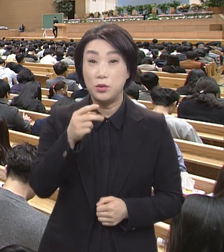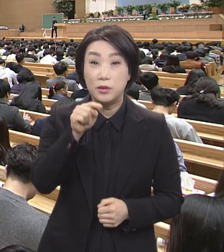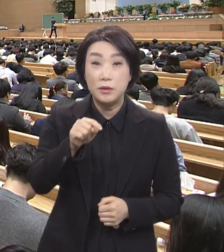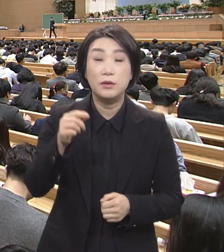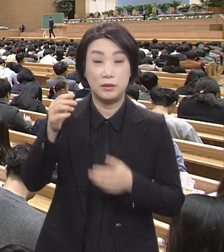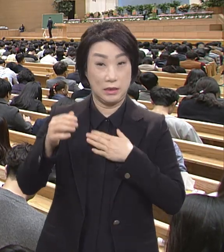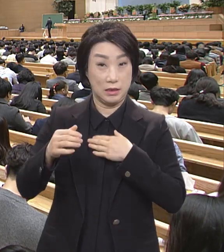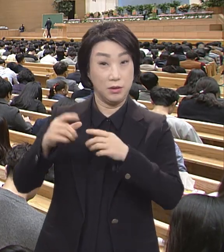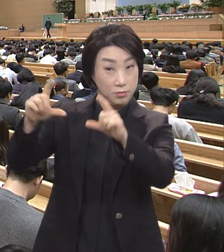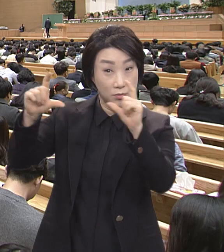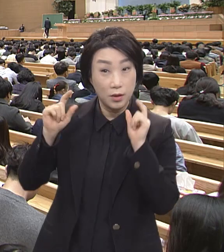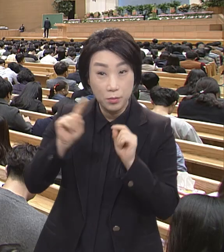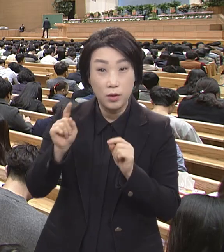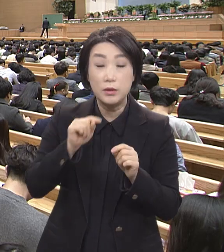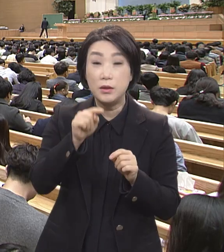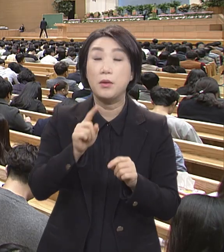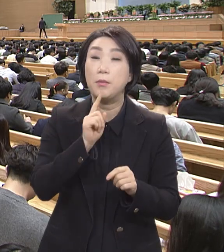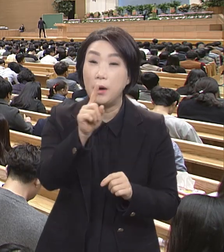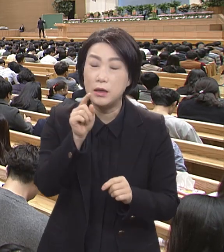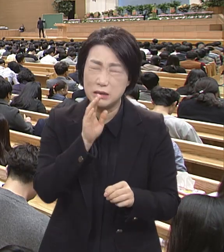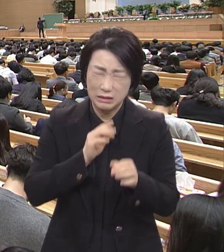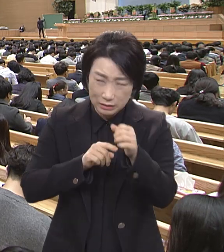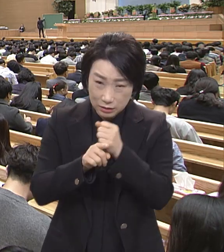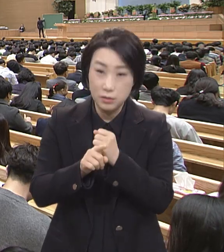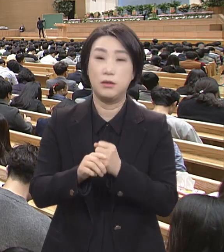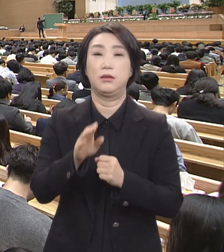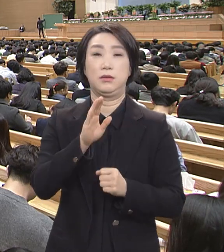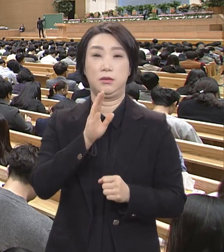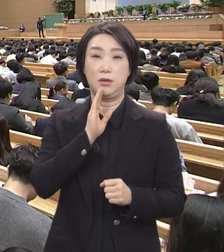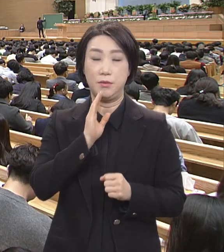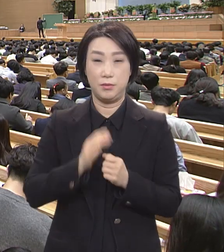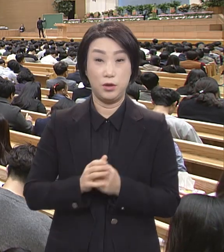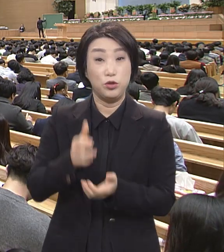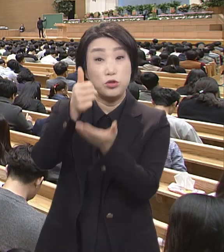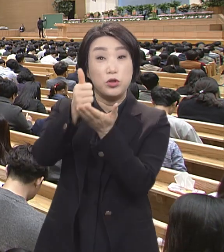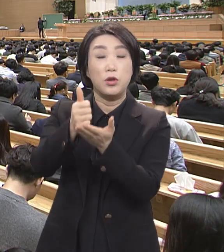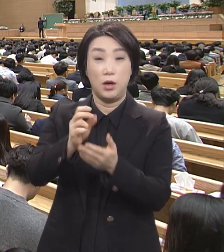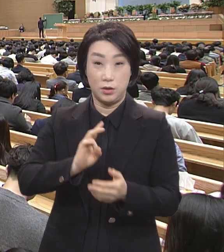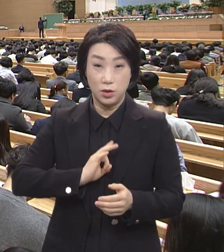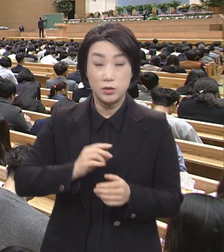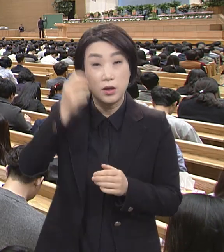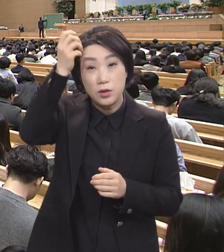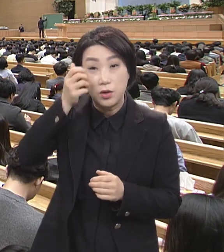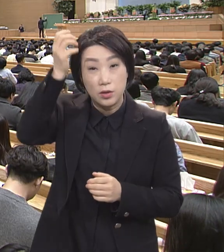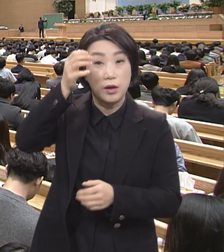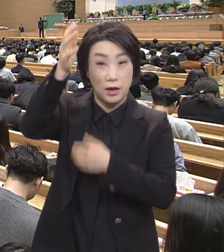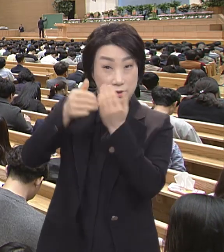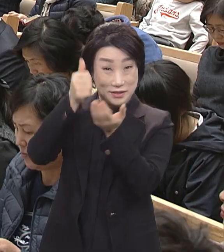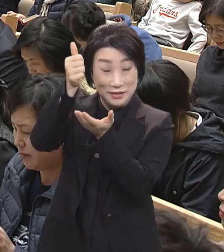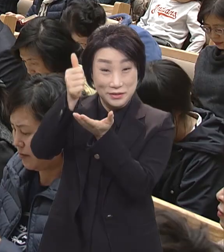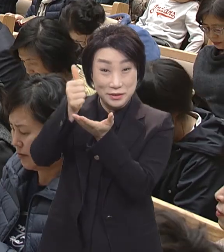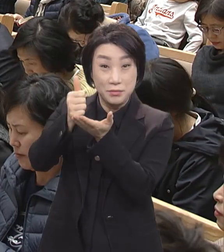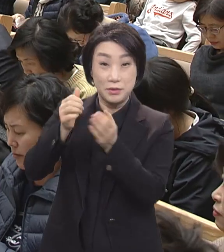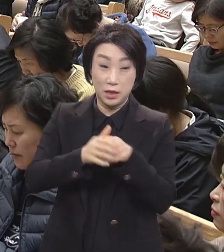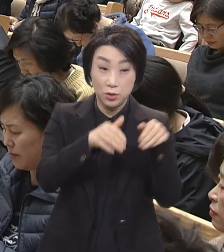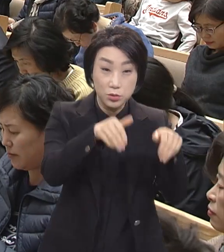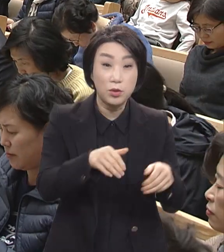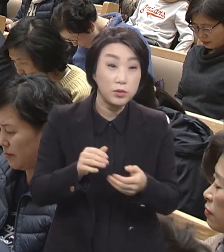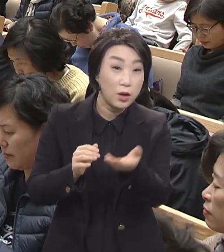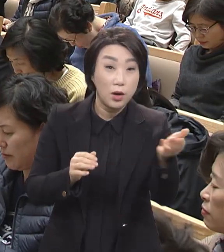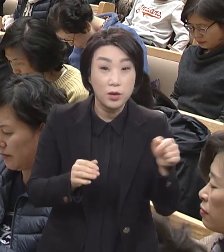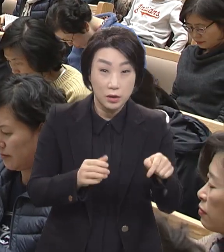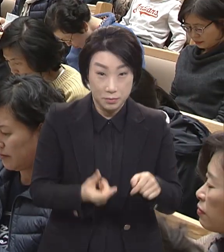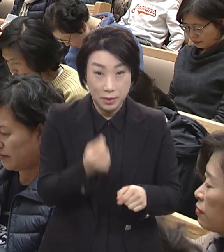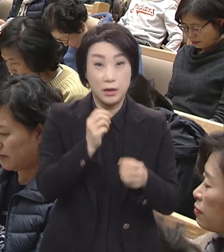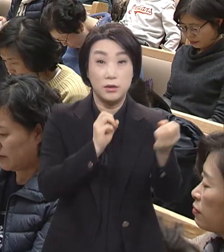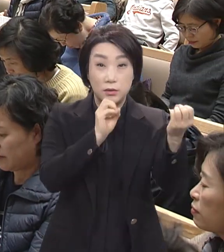내게 말하기를 이 말은 진실하고 참된지라 주 곧 선지자들의 영의 하나님이 그의 종들에게 결코 속히